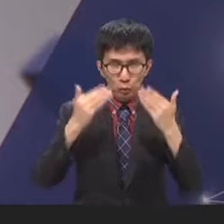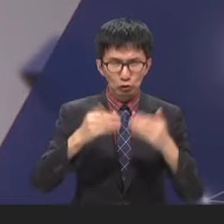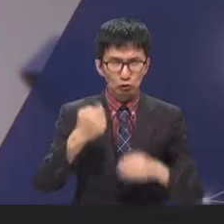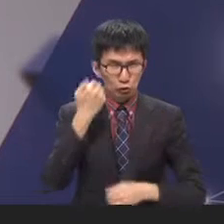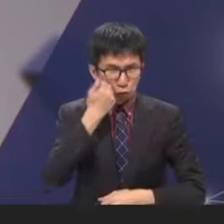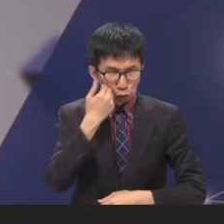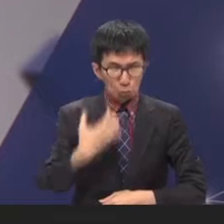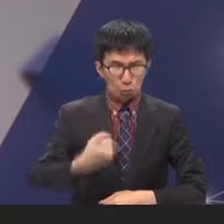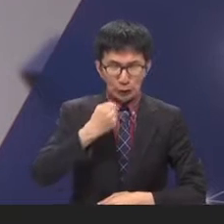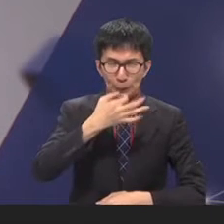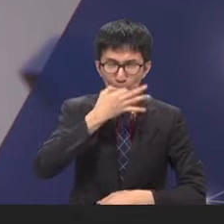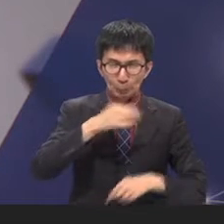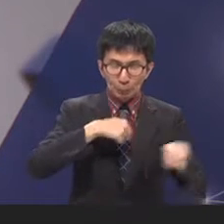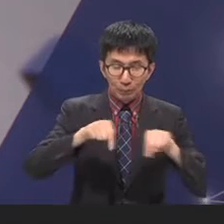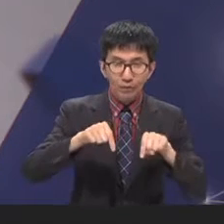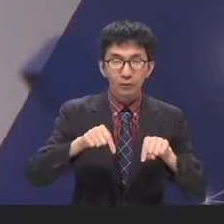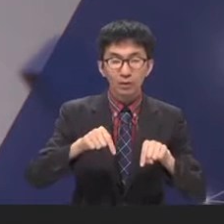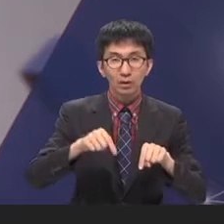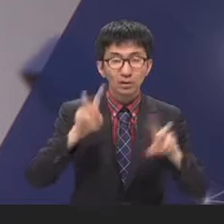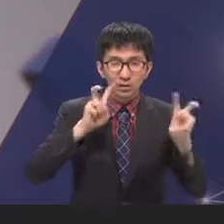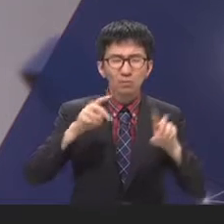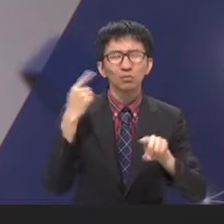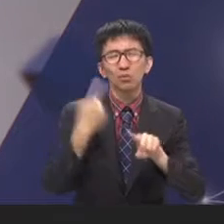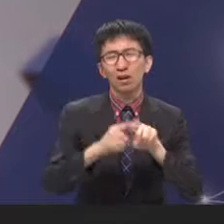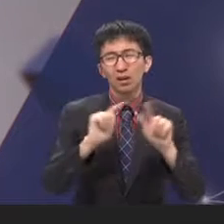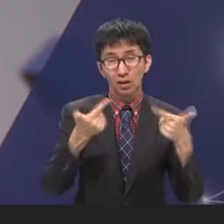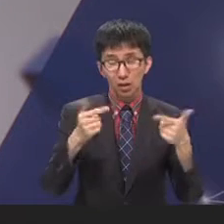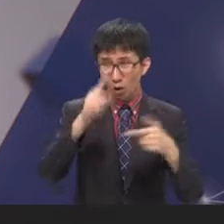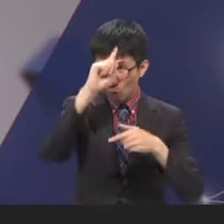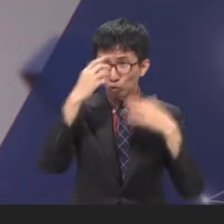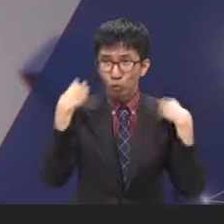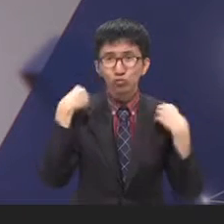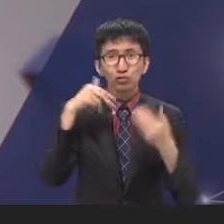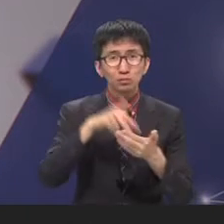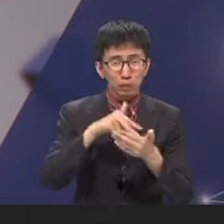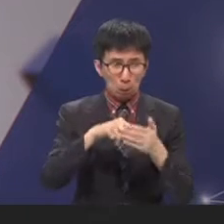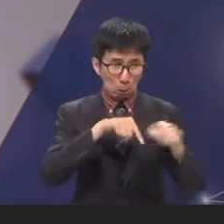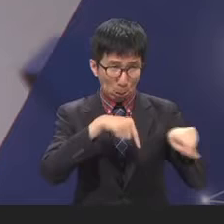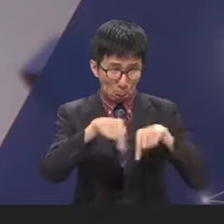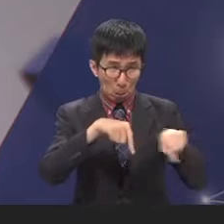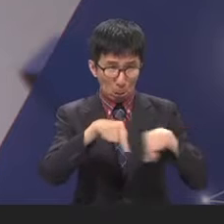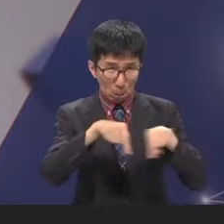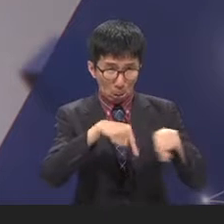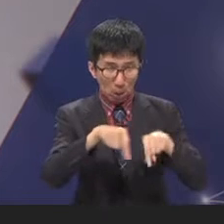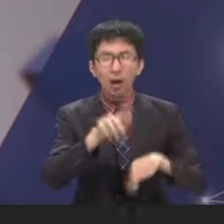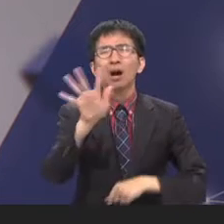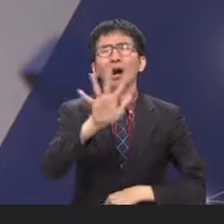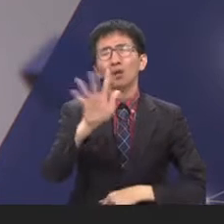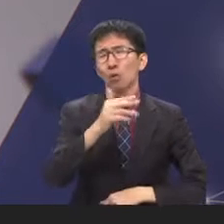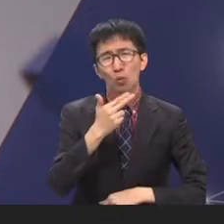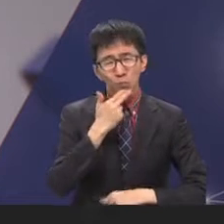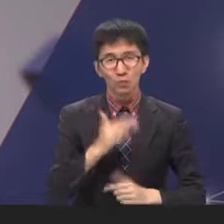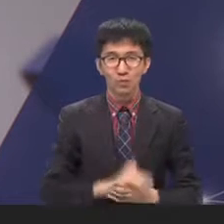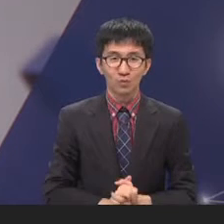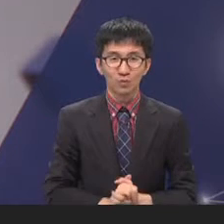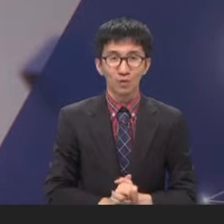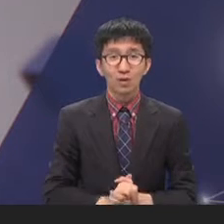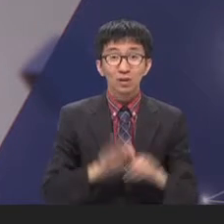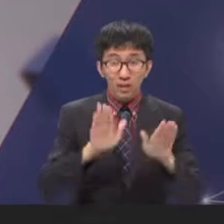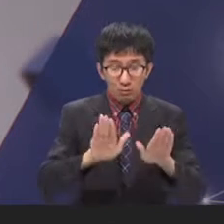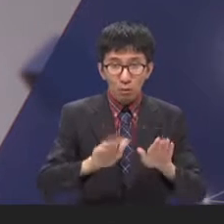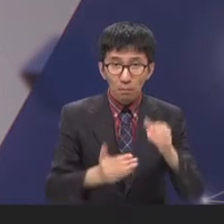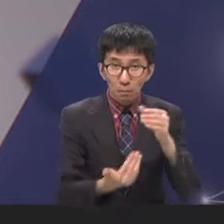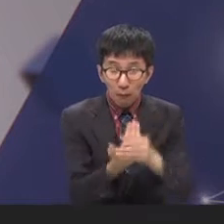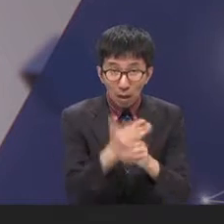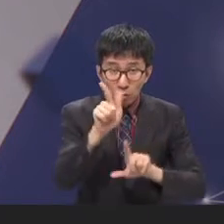기업이 아니죠 마찬가지로 정부가 돈으로 좌지우지 할 수 있는 곳도 아닙니다 이번 사태를 계기로 대학이 무엇보다 배움의